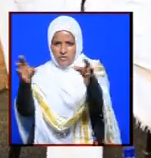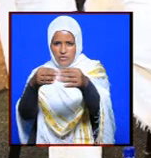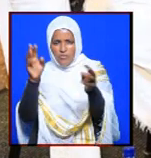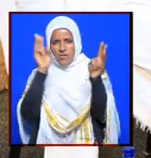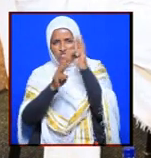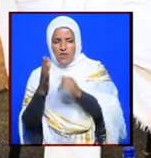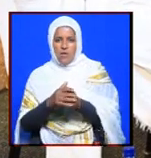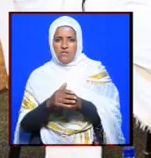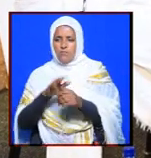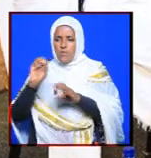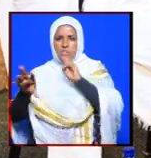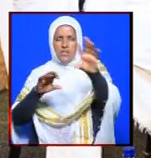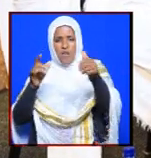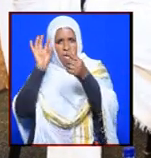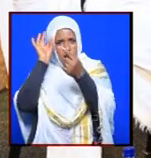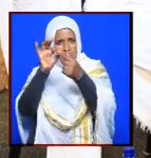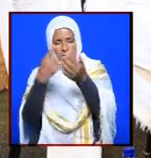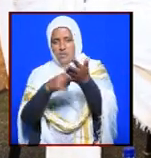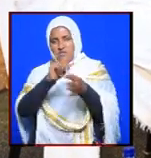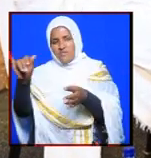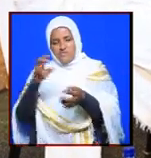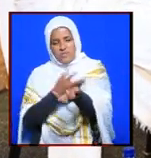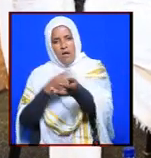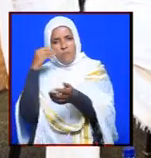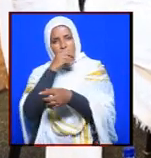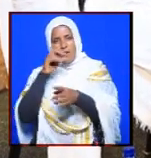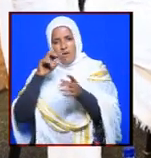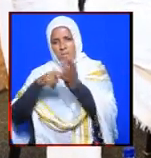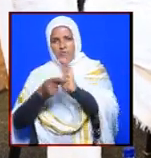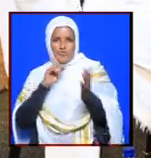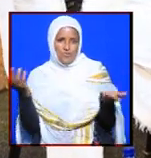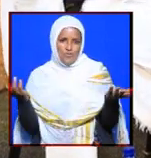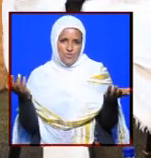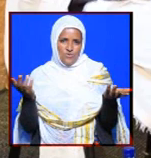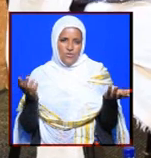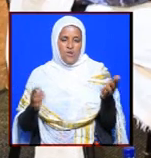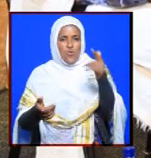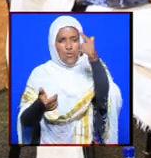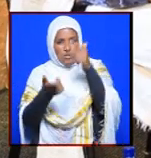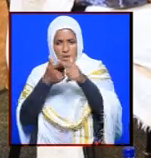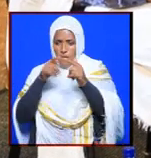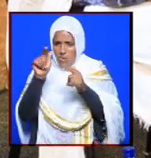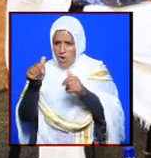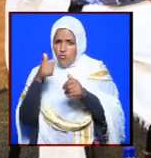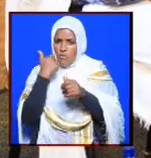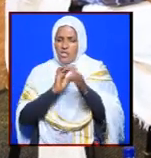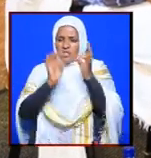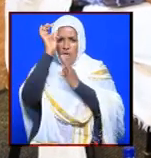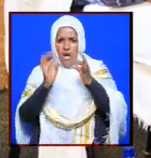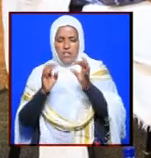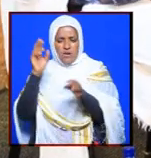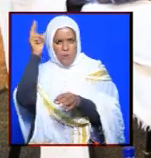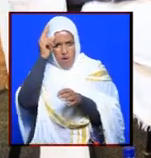ለመሰብሰብ። መበታተን የፕሮቴስታንት አንዱ አላ ብትንትንትንትን ማለት ሌላው ሁለተኛው በራሱ ማንነት ታሪክ